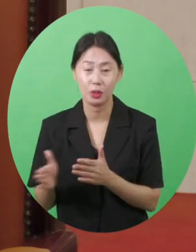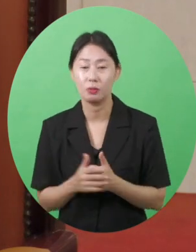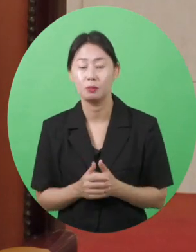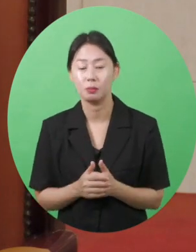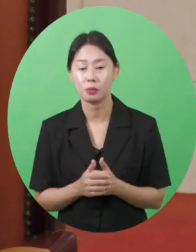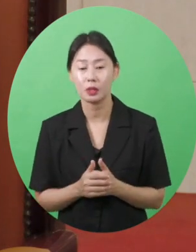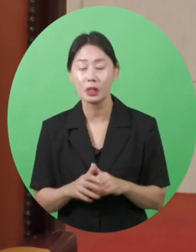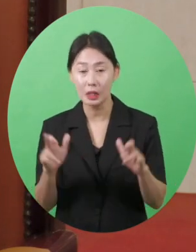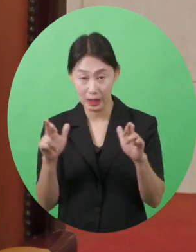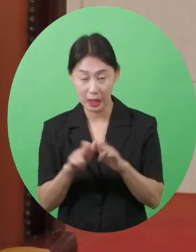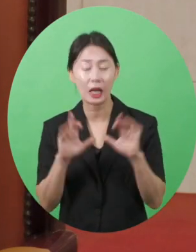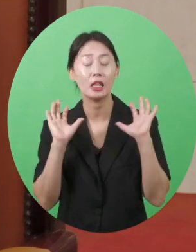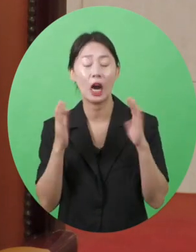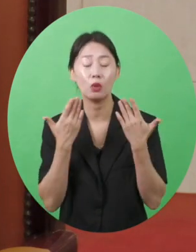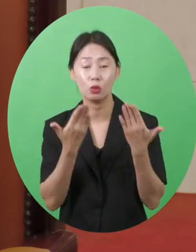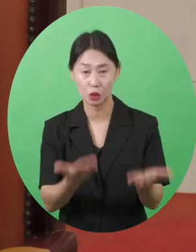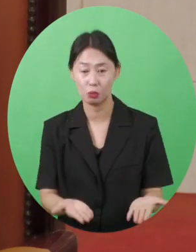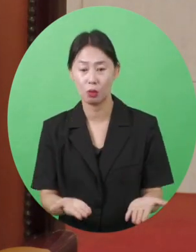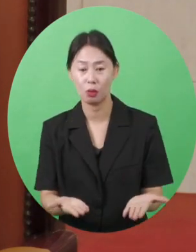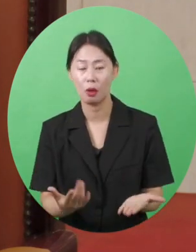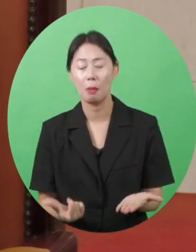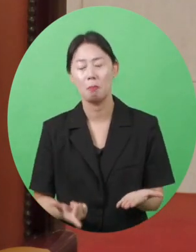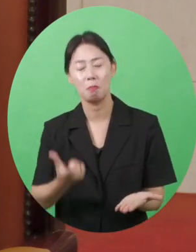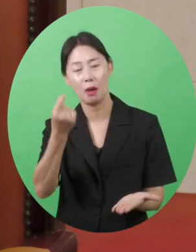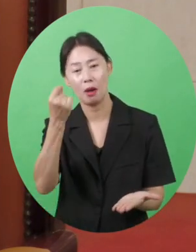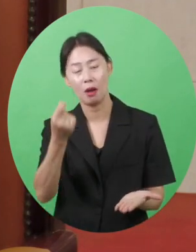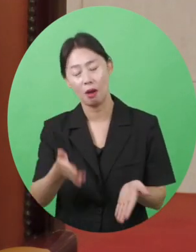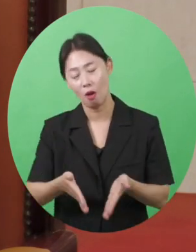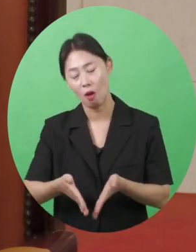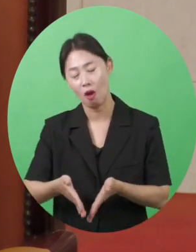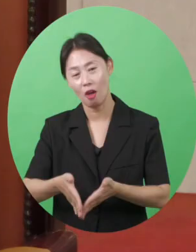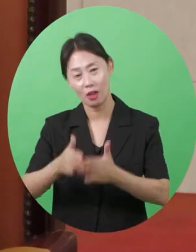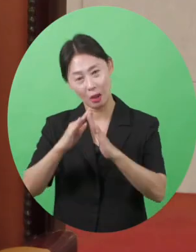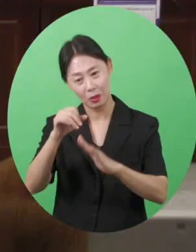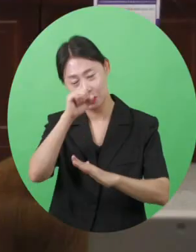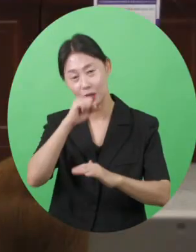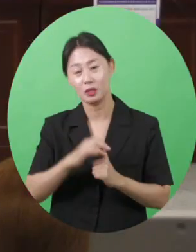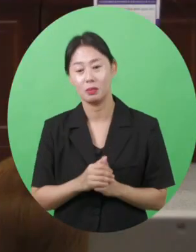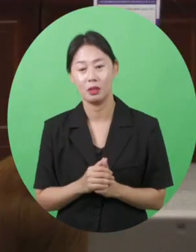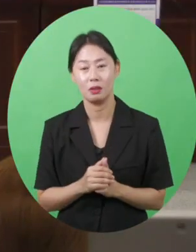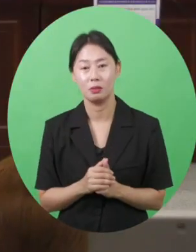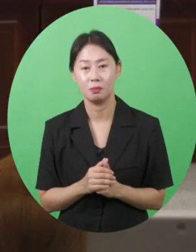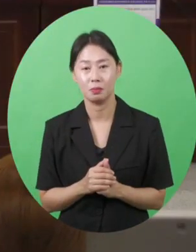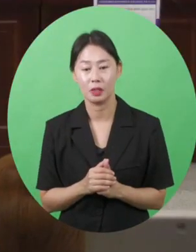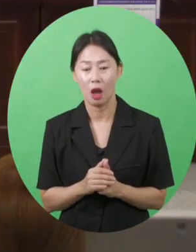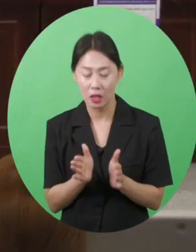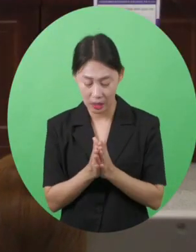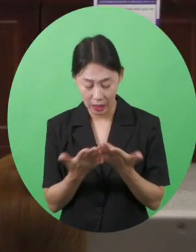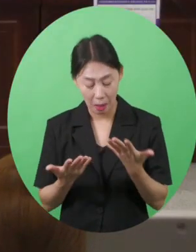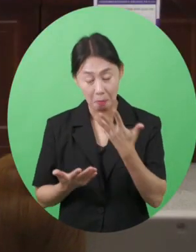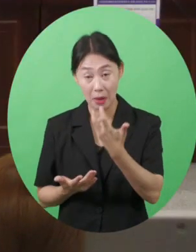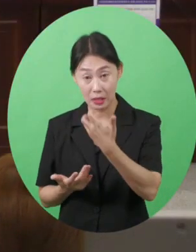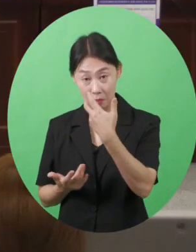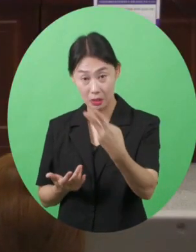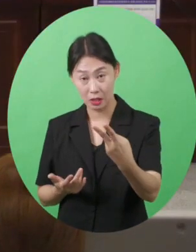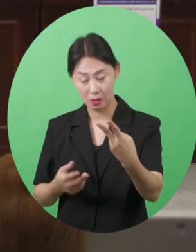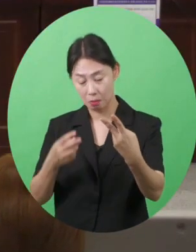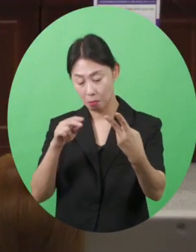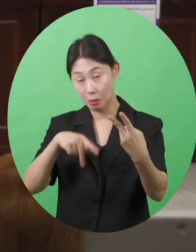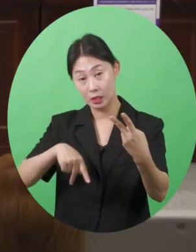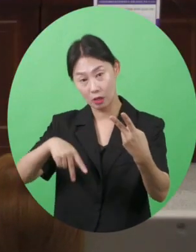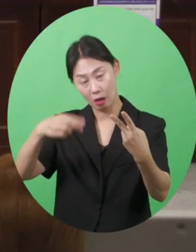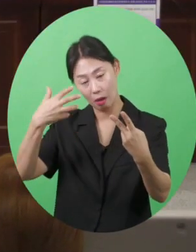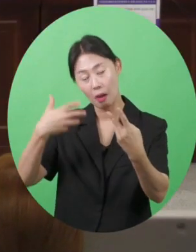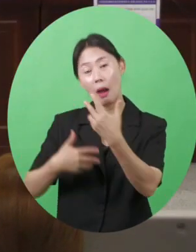장애인 아동 쉼터도 하루속히 개원이 되면 좋겠다라는 생각이 듭니다. 그리고 이 책자 82페이지와